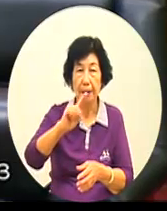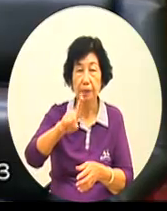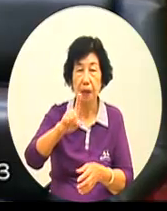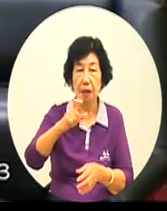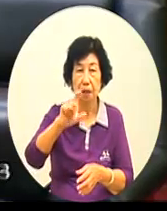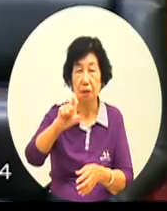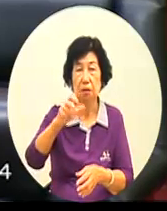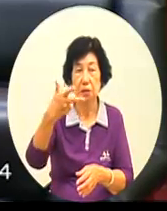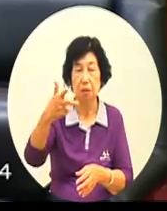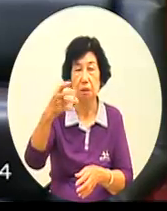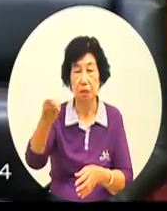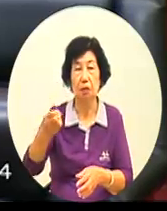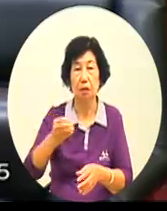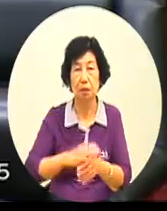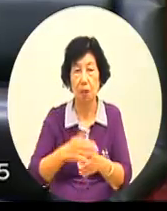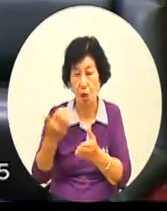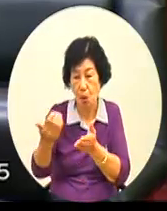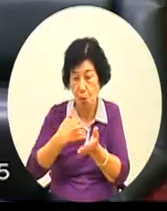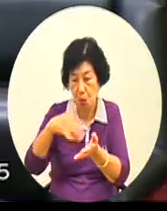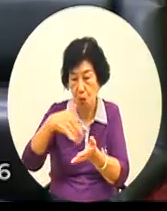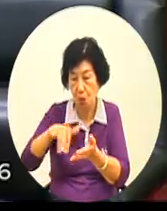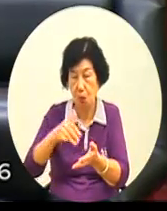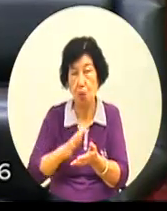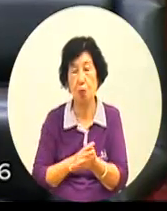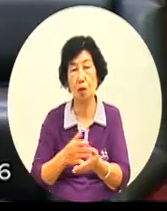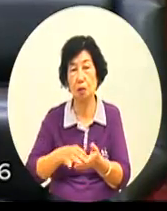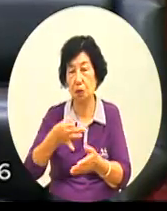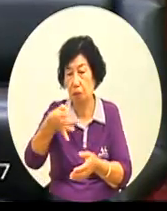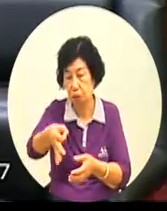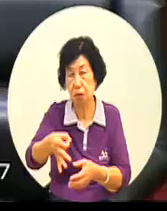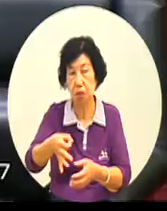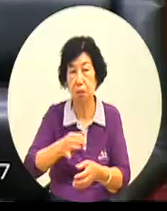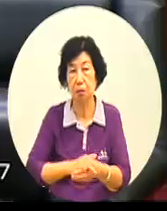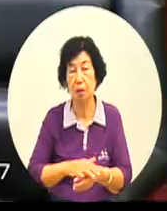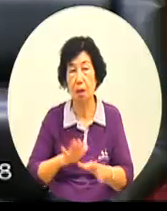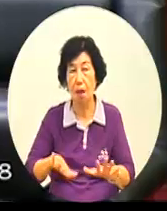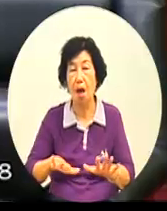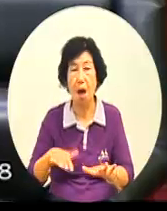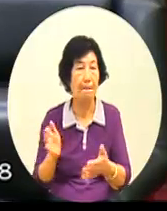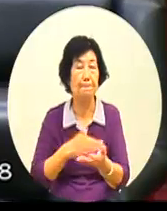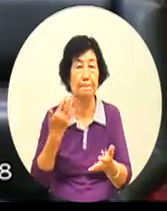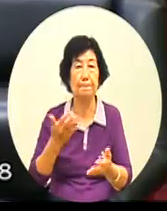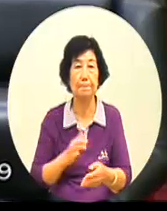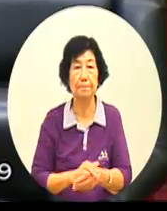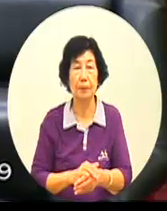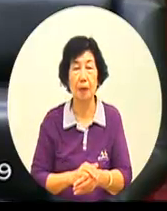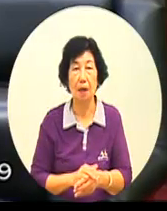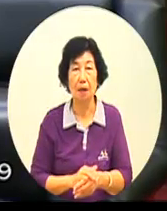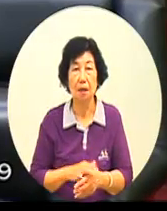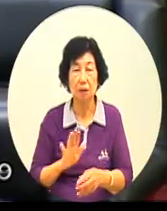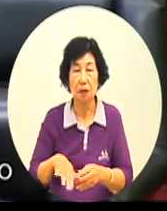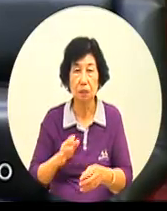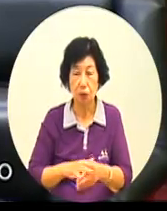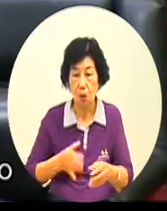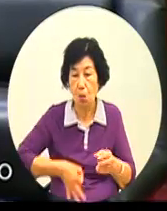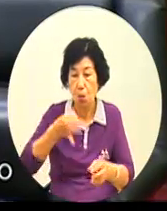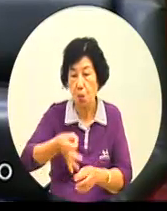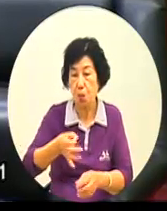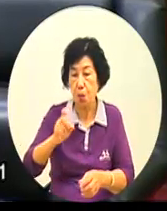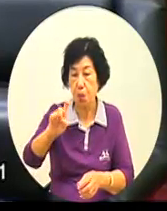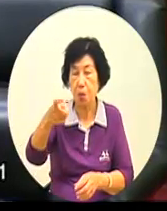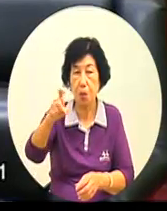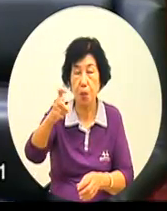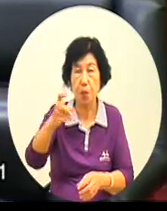费，不但没有167万，还到最后你给我应付10万块以内作为油漆的改